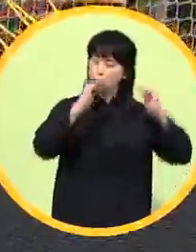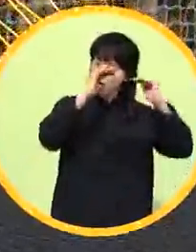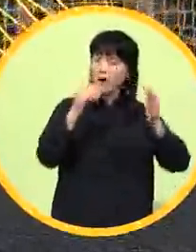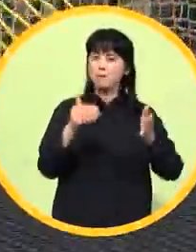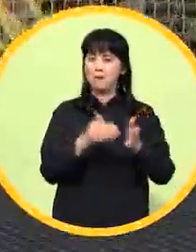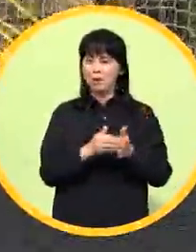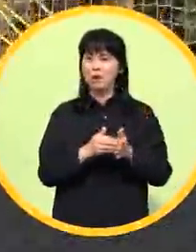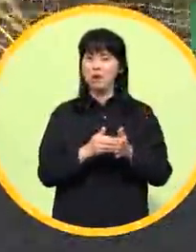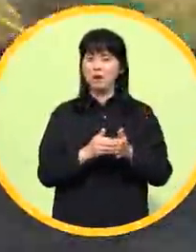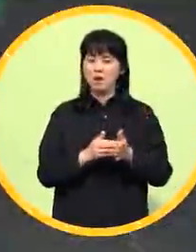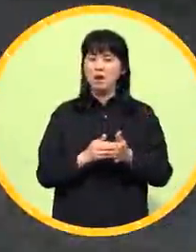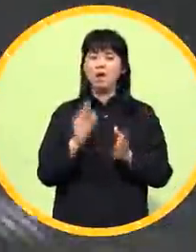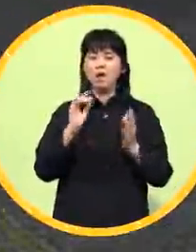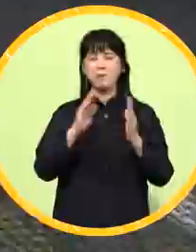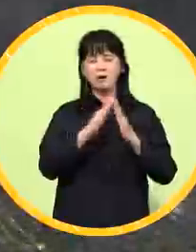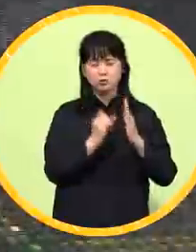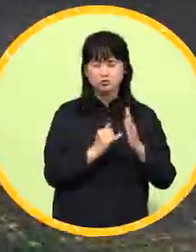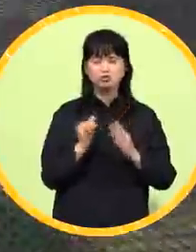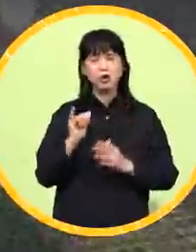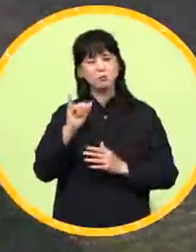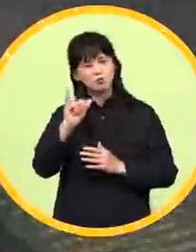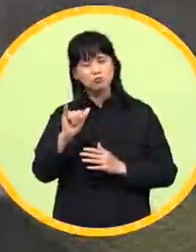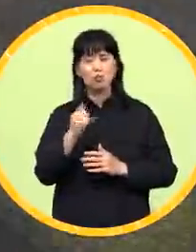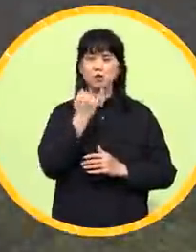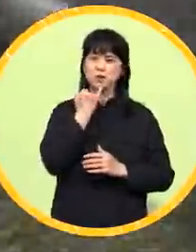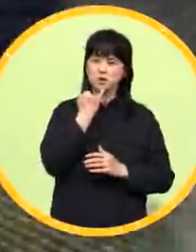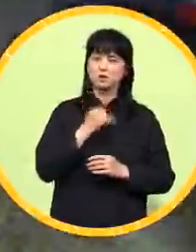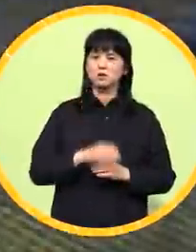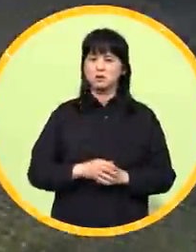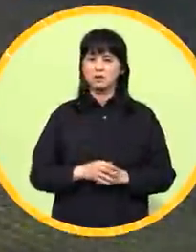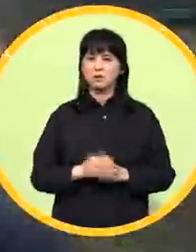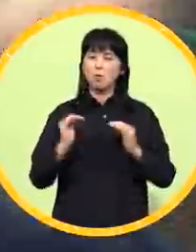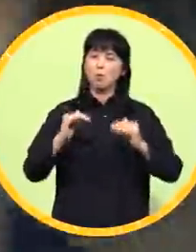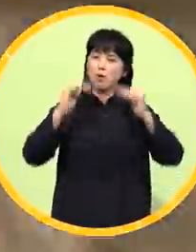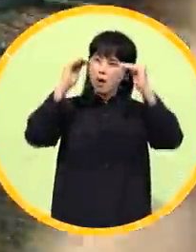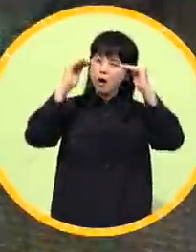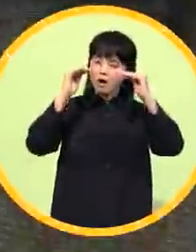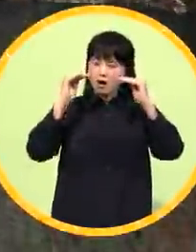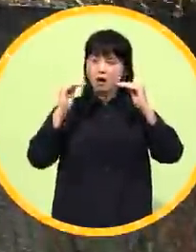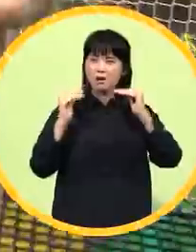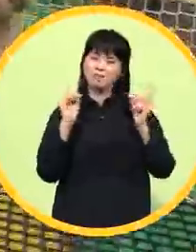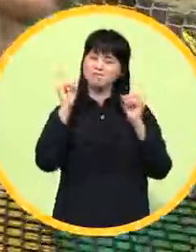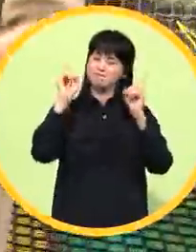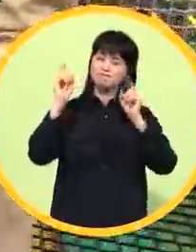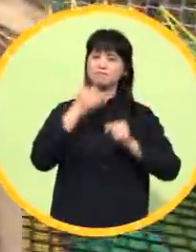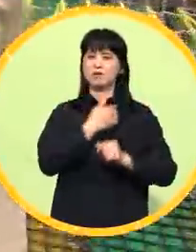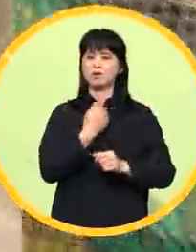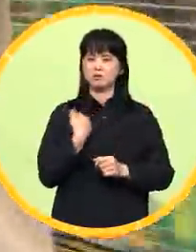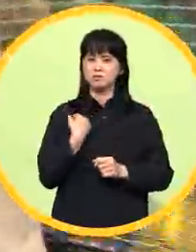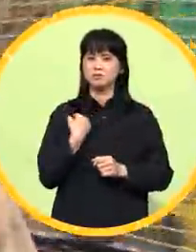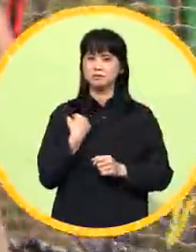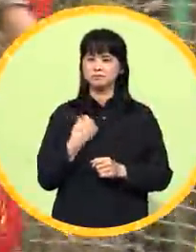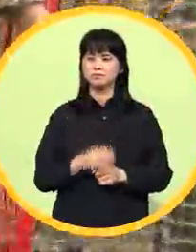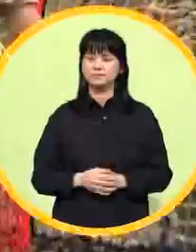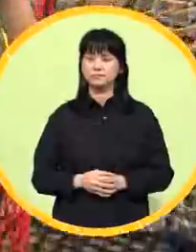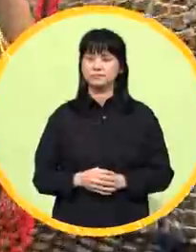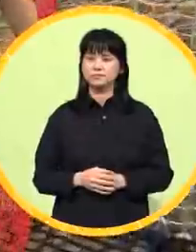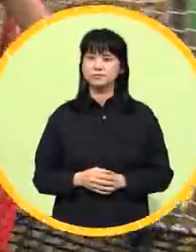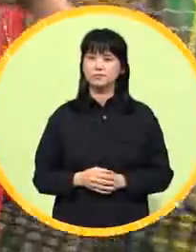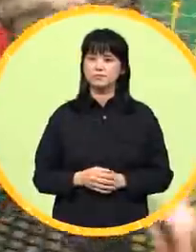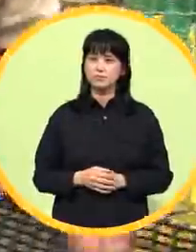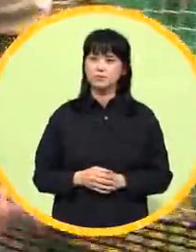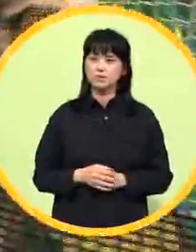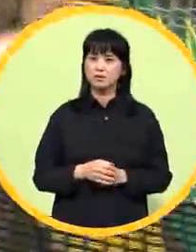ねまあねうん家族で行ってもいいと派で売ってもいいですよ大人こうやってはしゃいじゃいそう逆にね